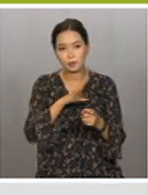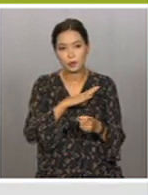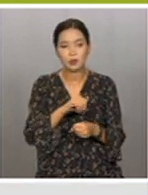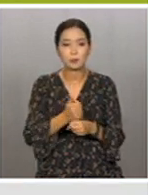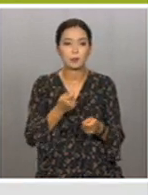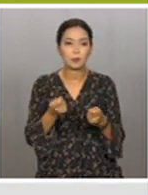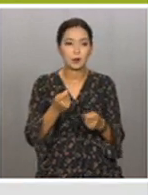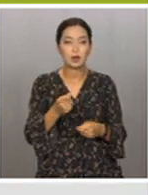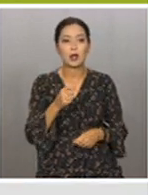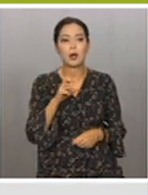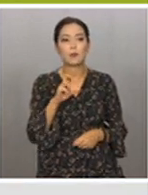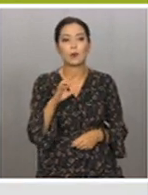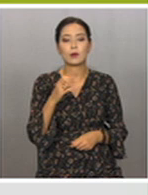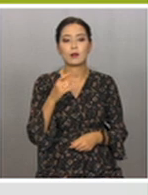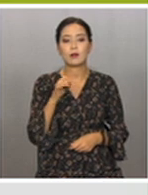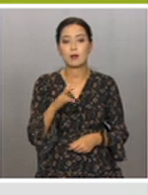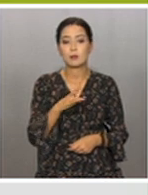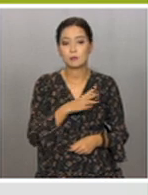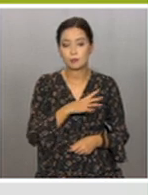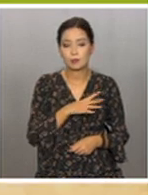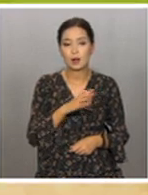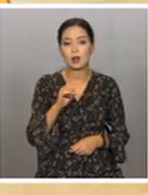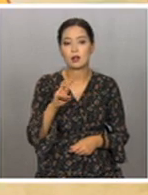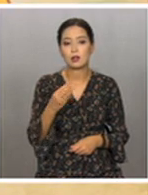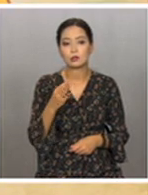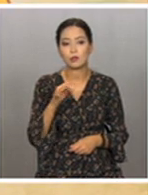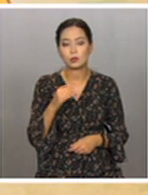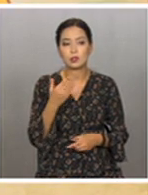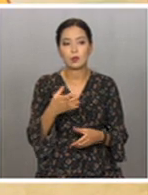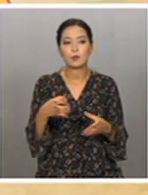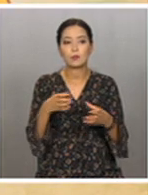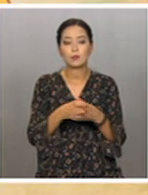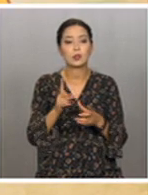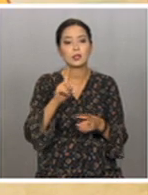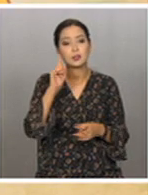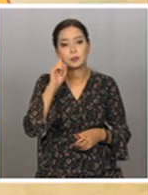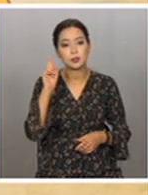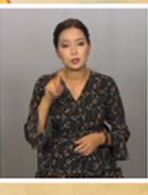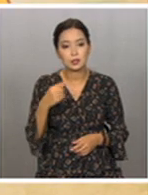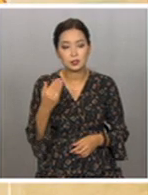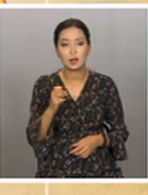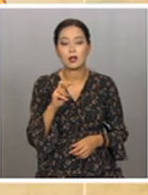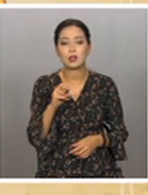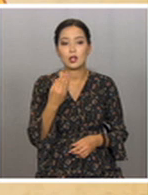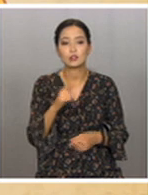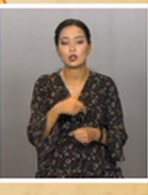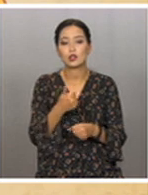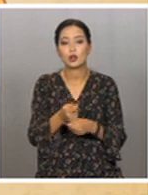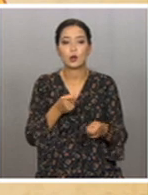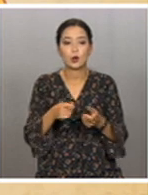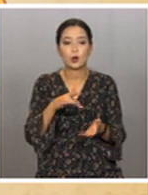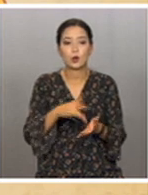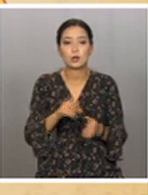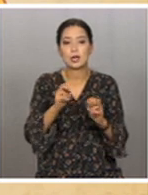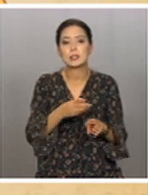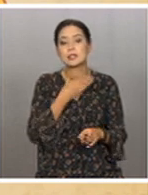Әлихан Бөкейханов болды. Алашордадағы жүйе жөнінде не білесің? Алашорда үкіметінің орталығы Семей